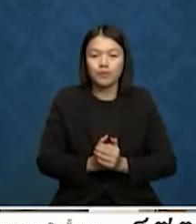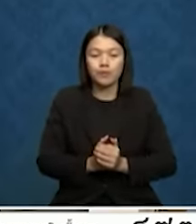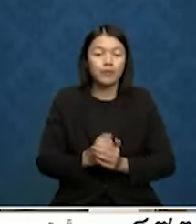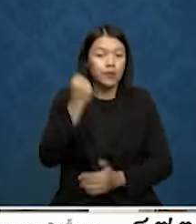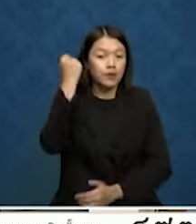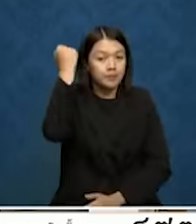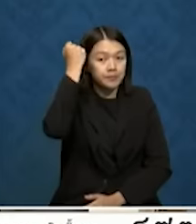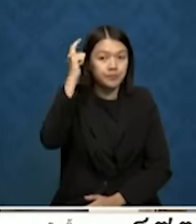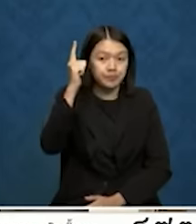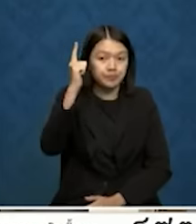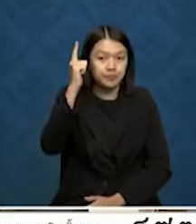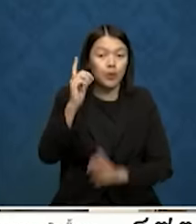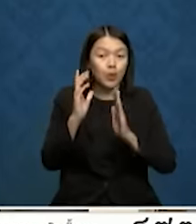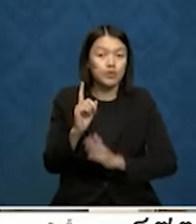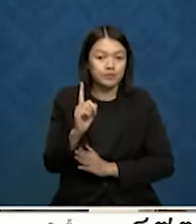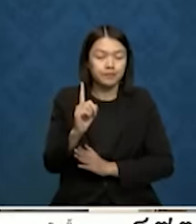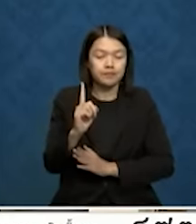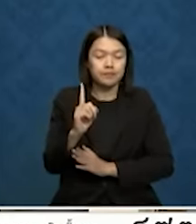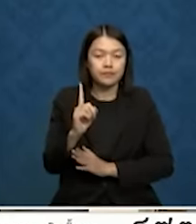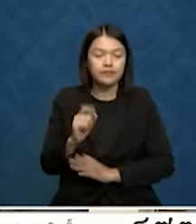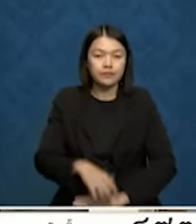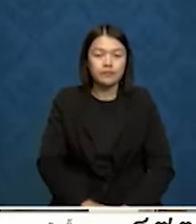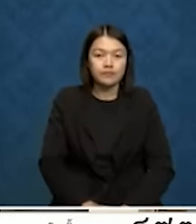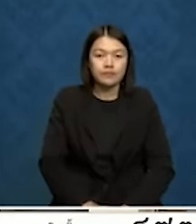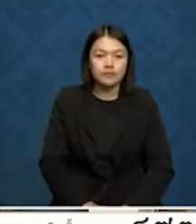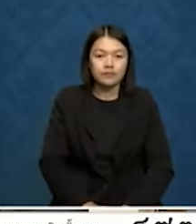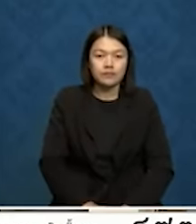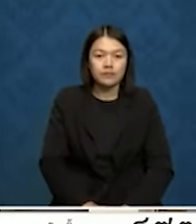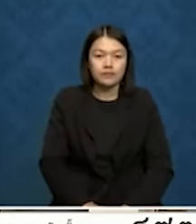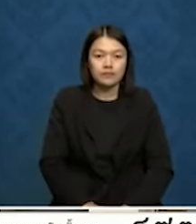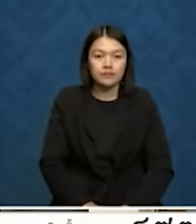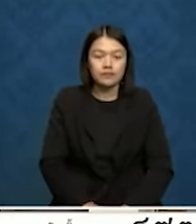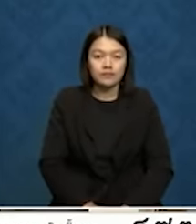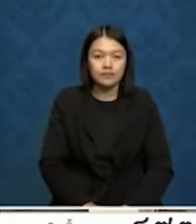สาวแปรทองทานชินวัตรนะครับ